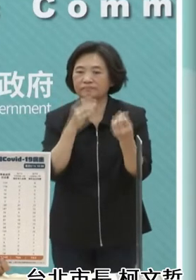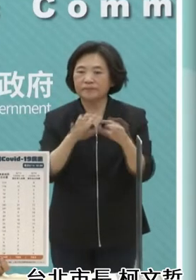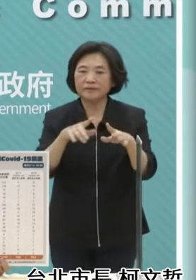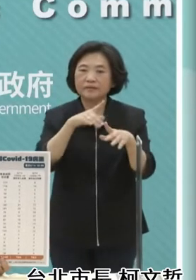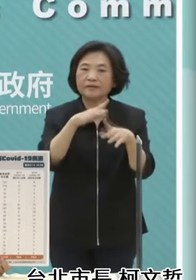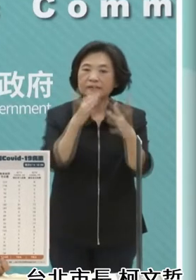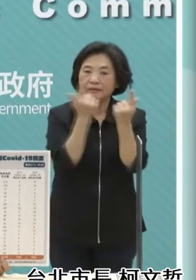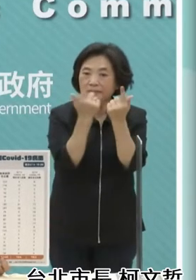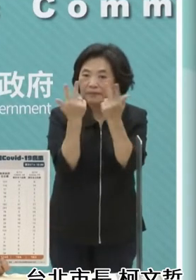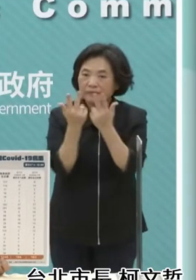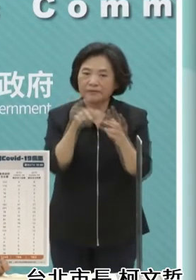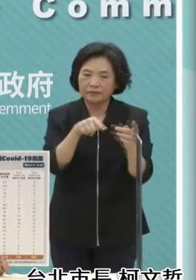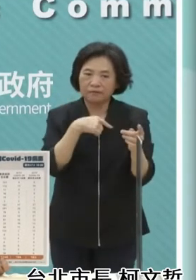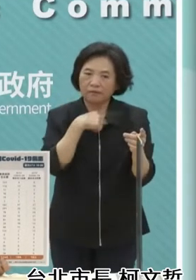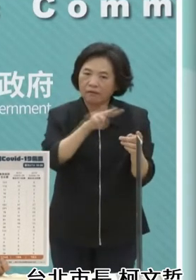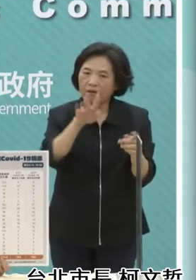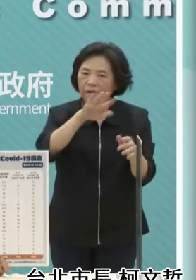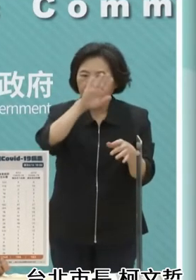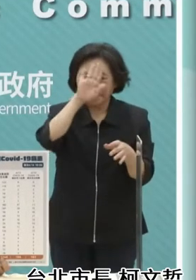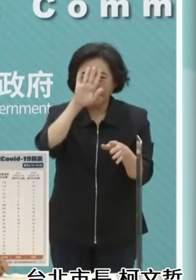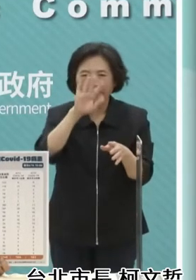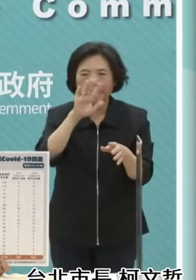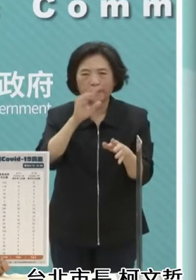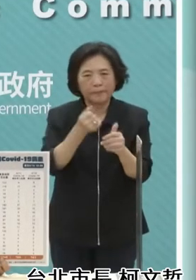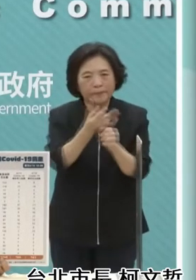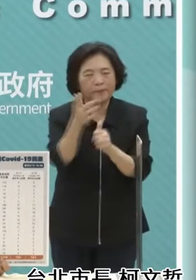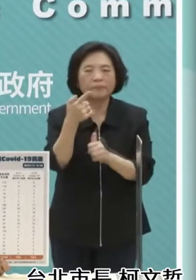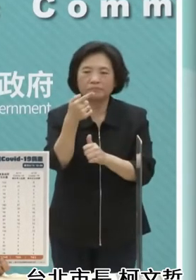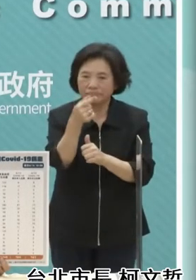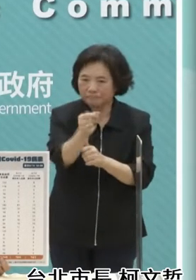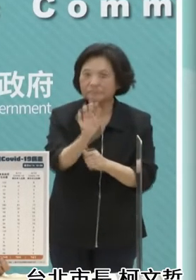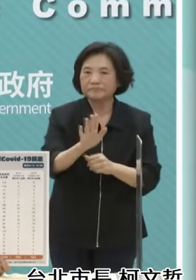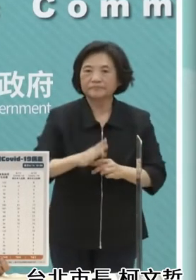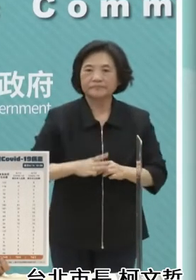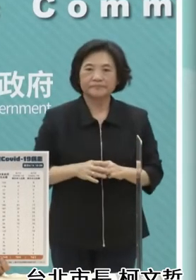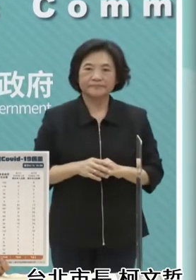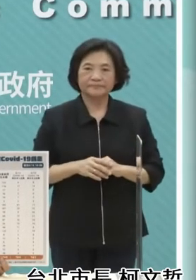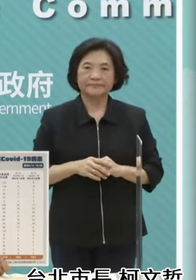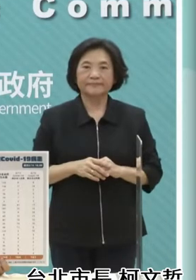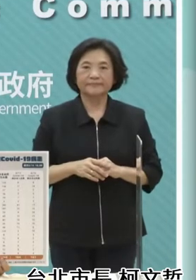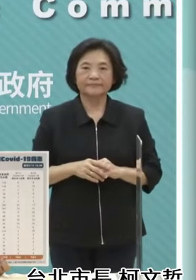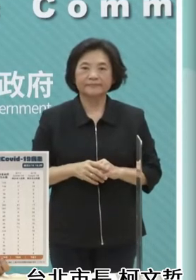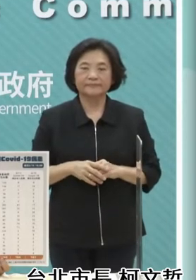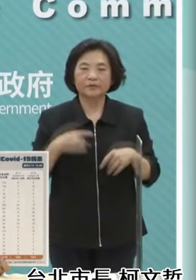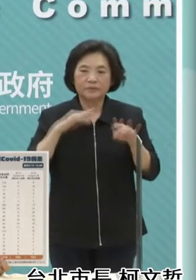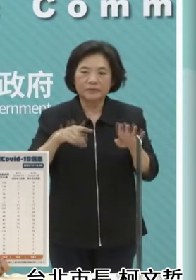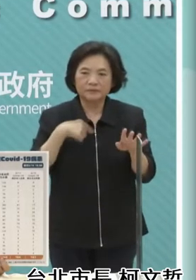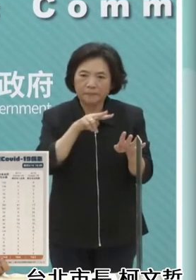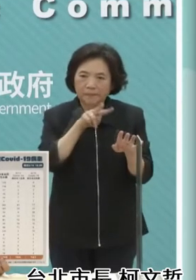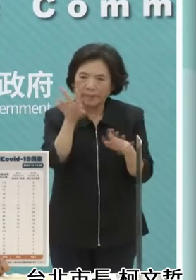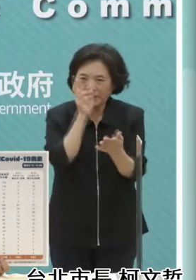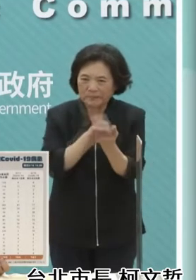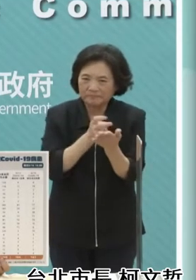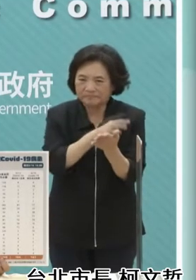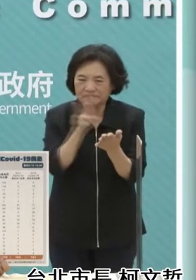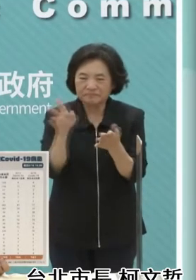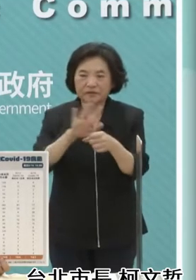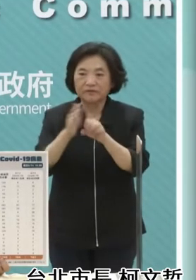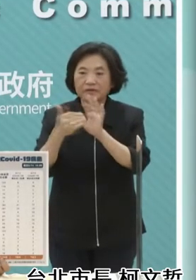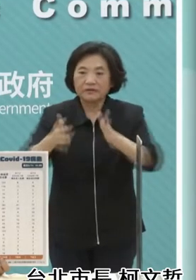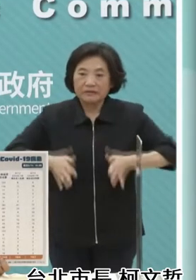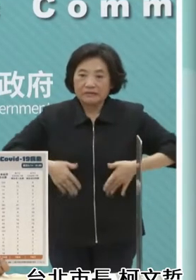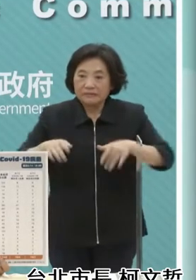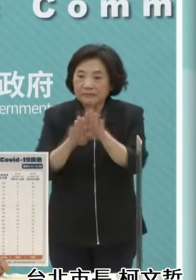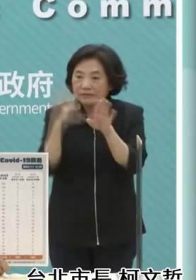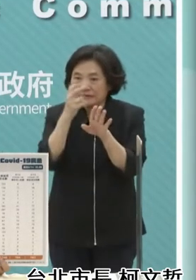区疫情是趋缓，那我们还有严格的监控防疫机门诊的量能跟需